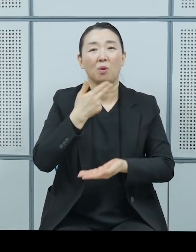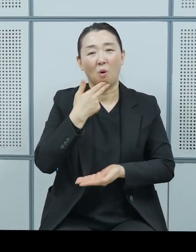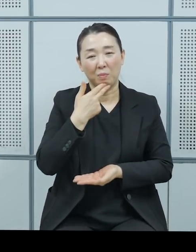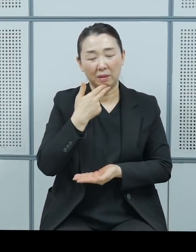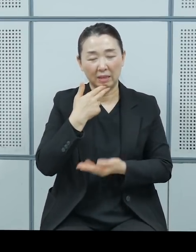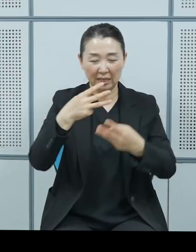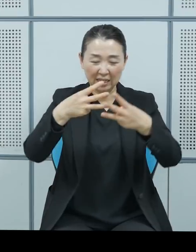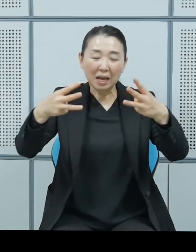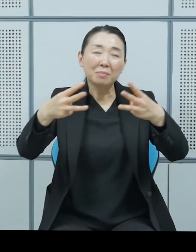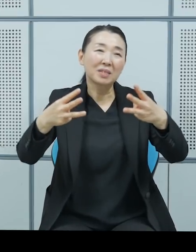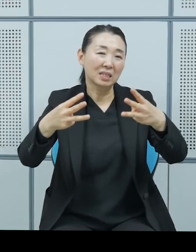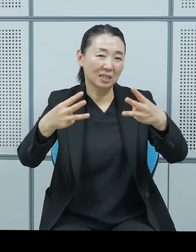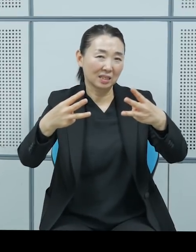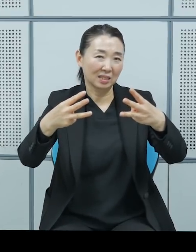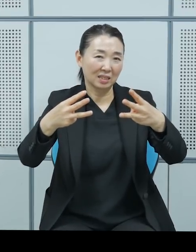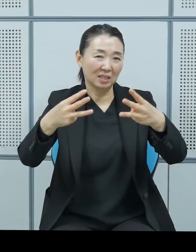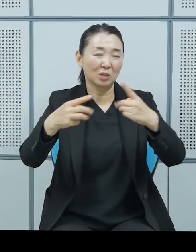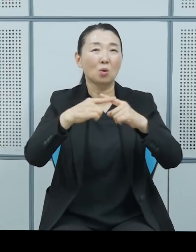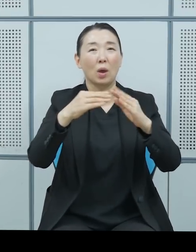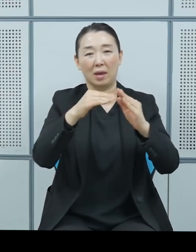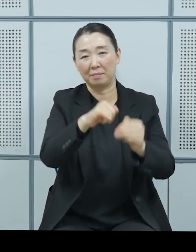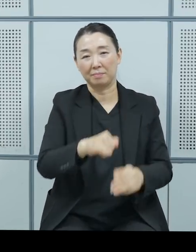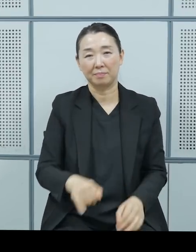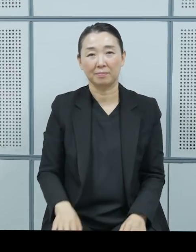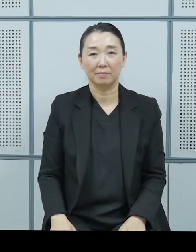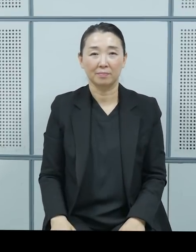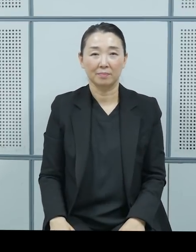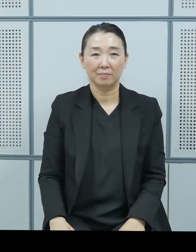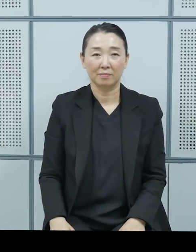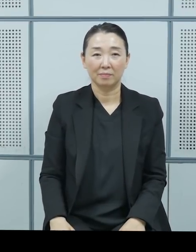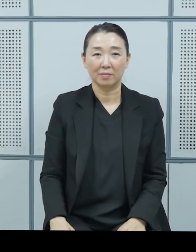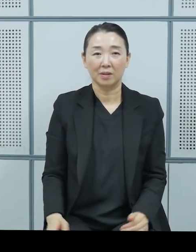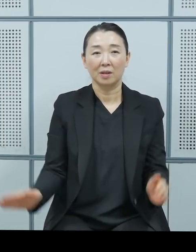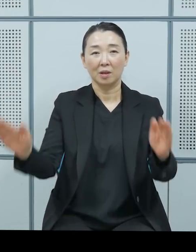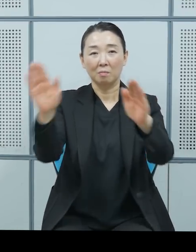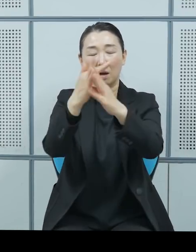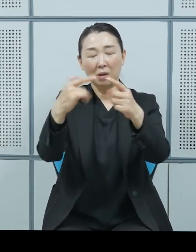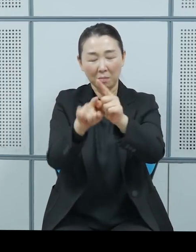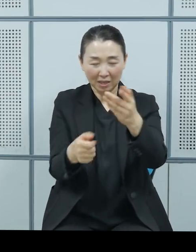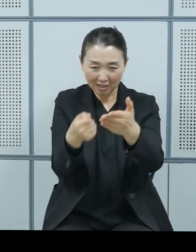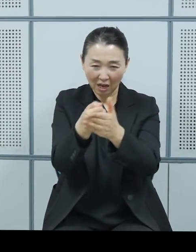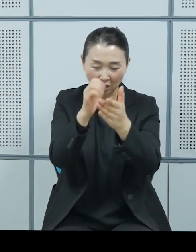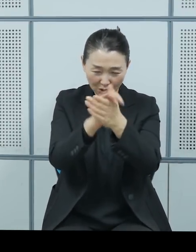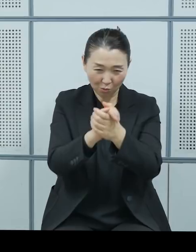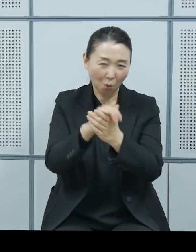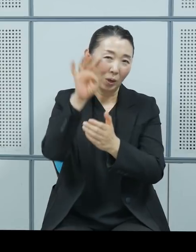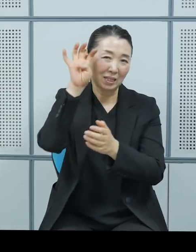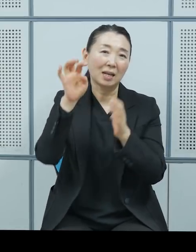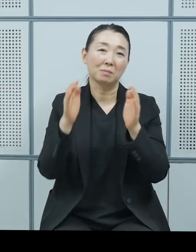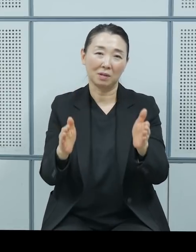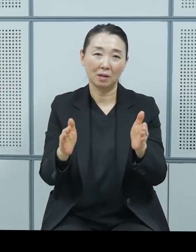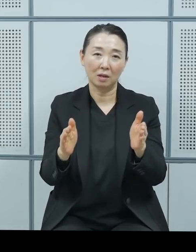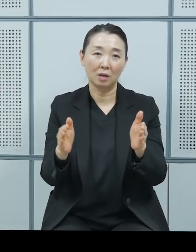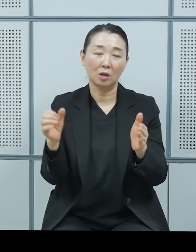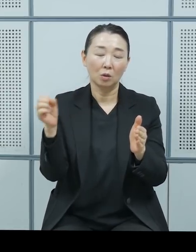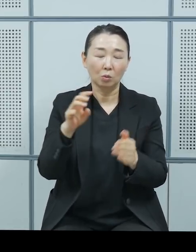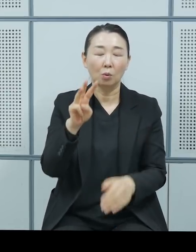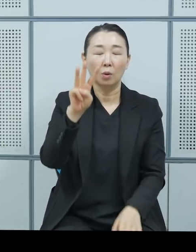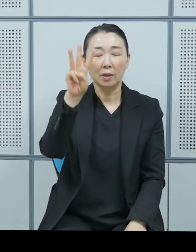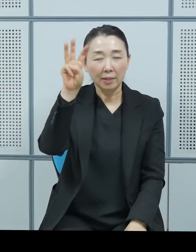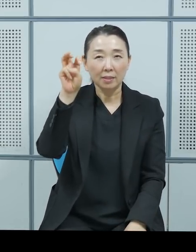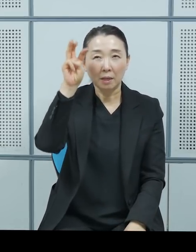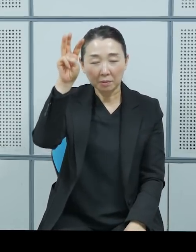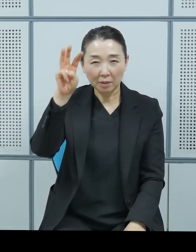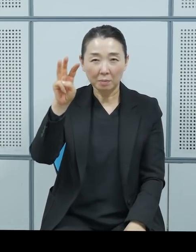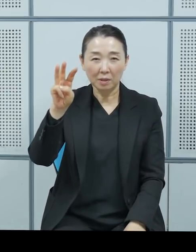상가 건물에 교회가 있었기 때문에 네. 저녁에 같이 10시 작정 기도를 40일 했어요. 네. 그리고